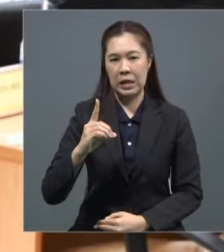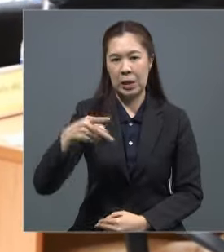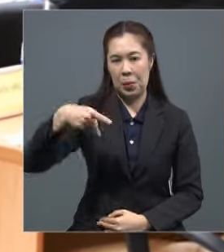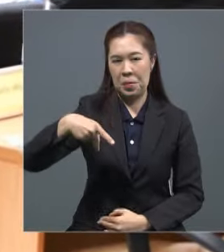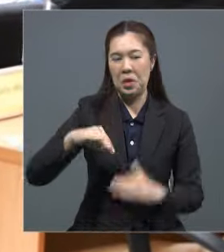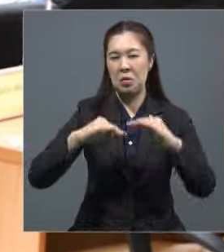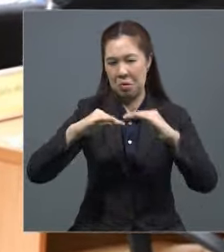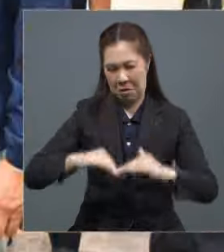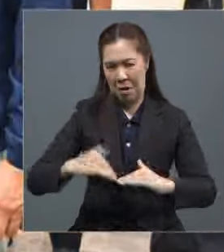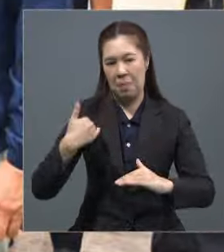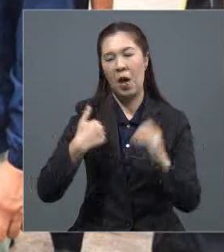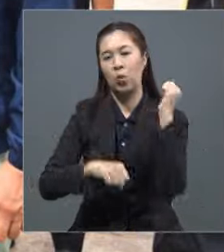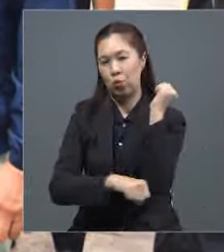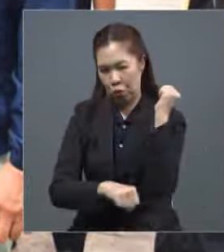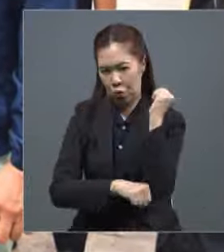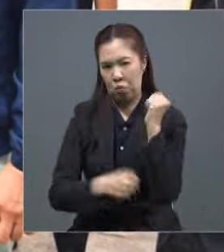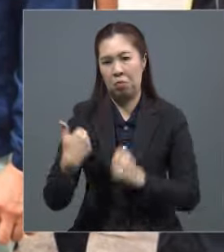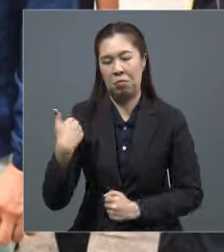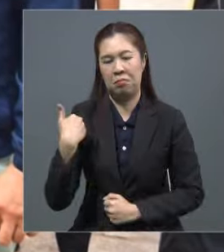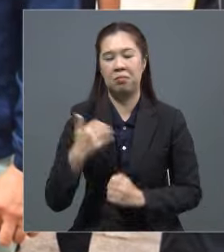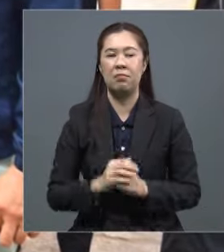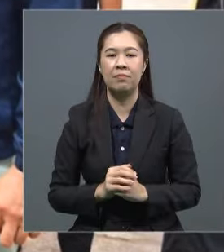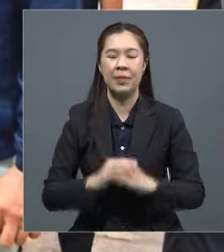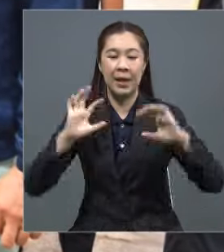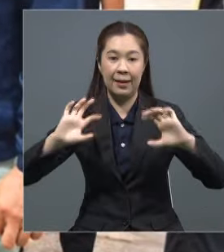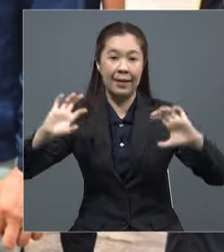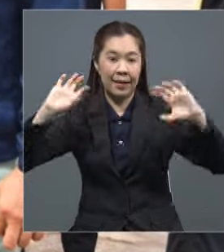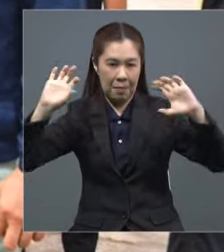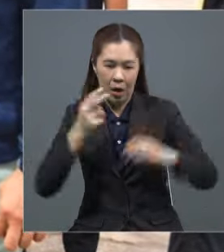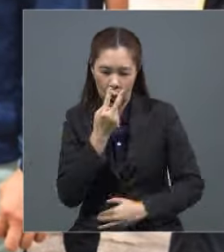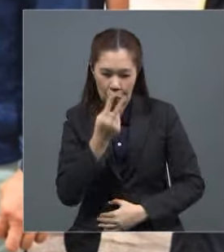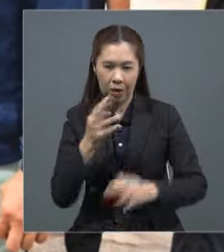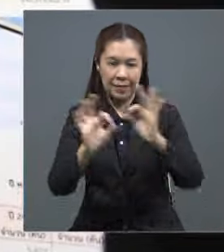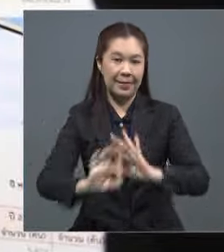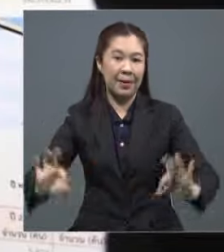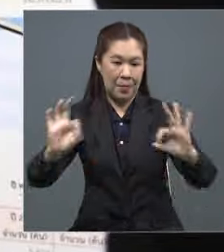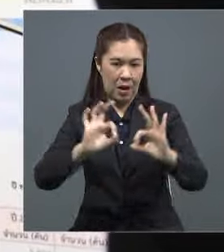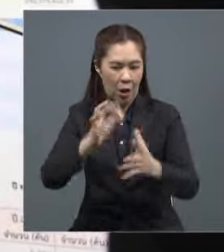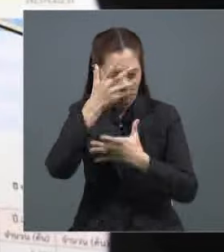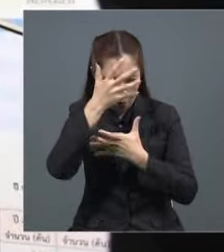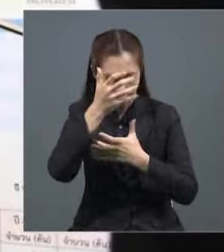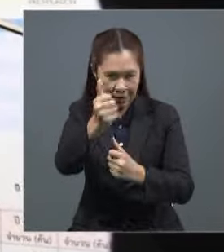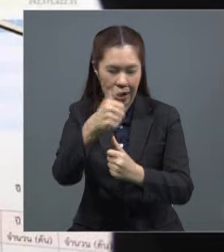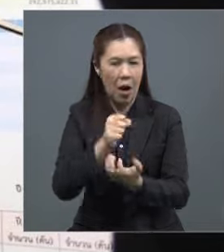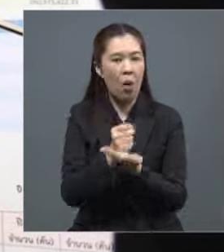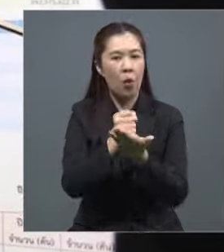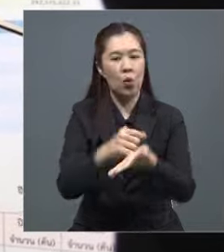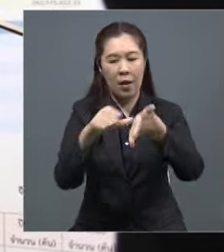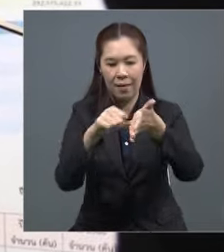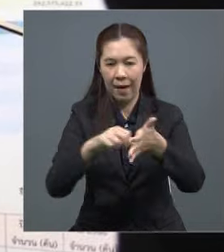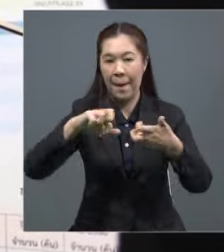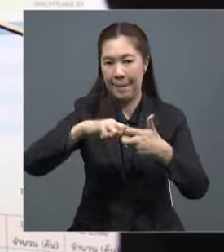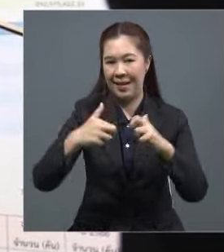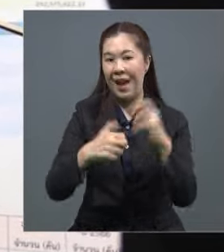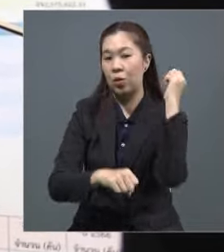จังหวัดที่ยากจนที่สุดก็ถือเป็นการส่งสัญญาณครับว่ารัฐบาลให้ความสำคัญและความสนใจในการเข้ามาแก้ปัญหาความยากจน